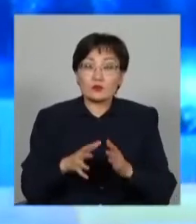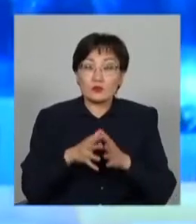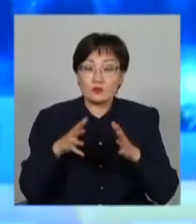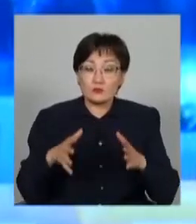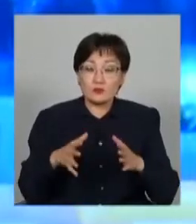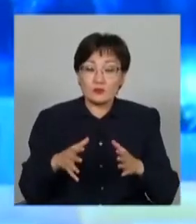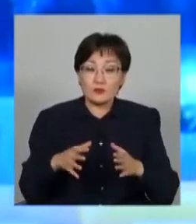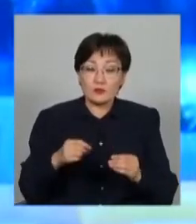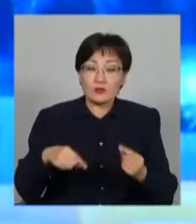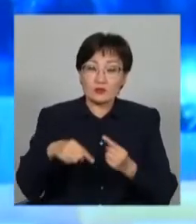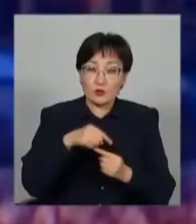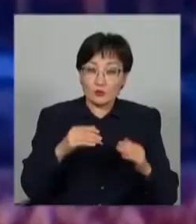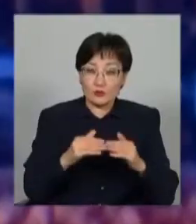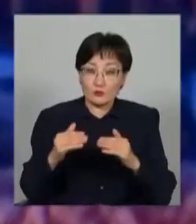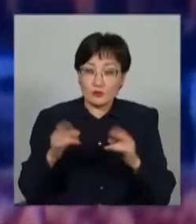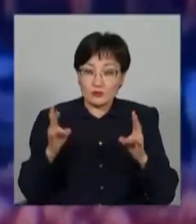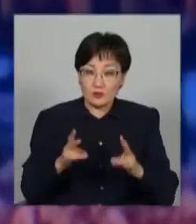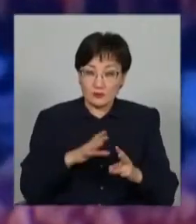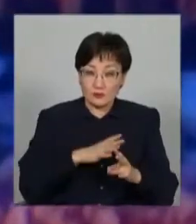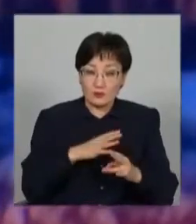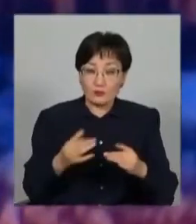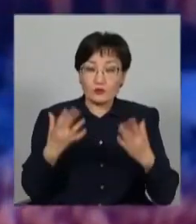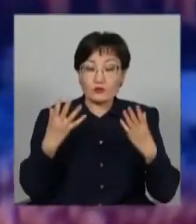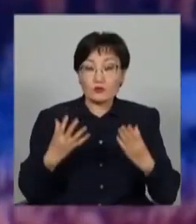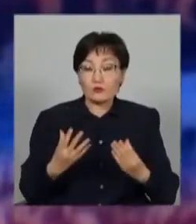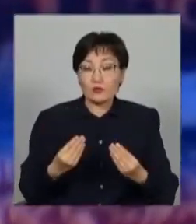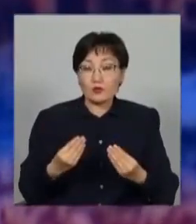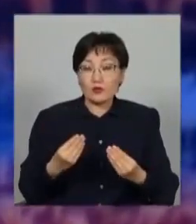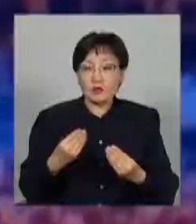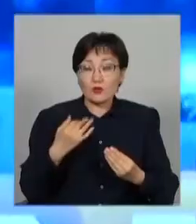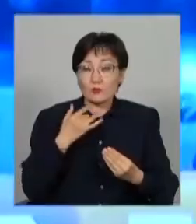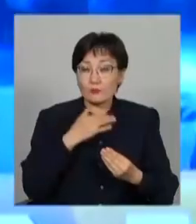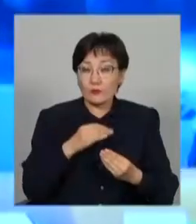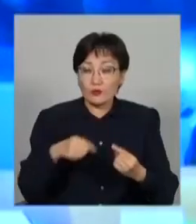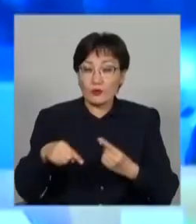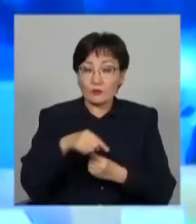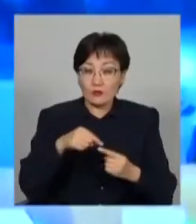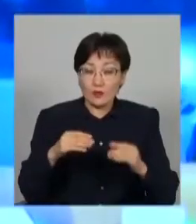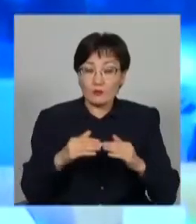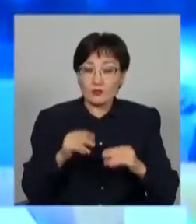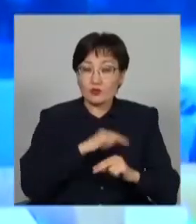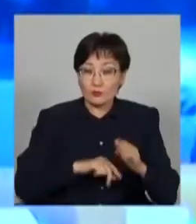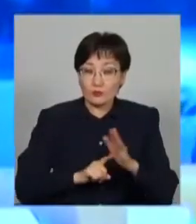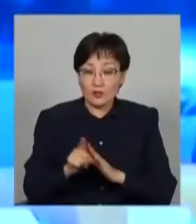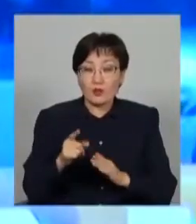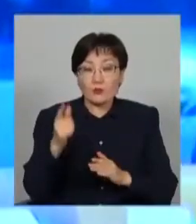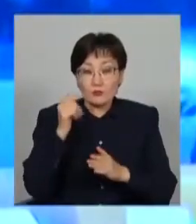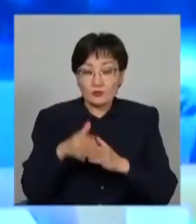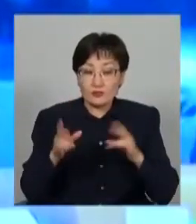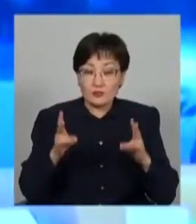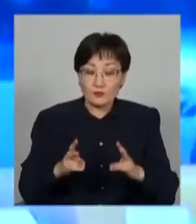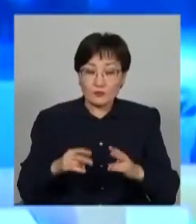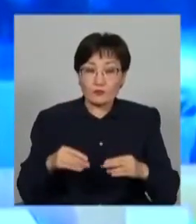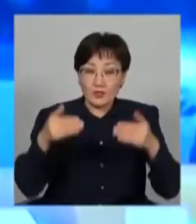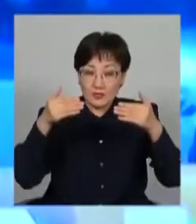осы кәсіп нысандары зардап шеккен болатын. Бүгінгі күнге оның көбісі өз жұмыстарын бастап та кетті. O жақта біз түсінеміз, ол зардап кегенде оның